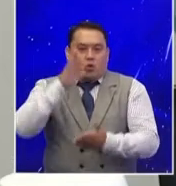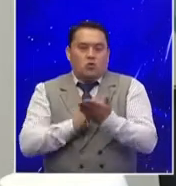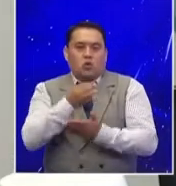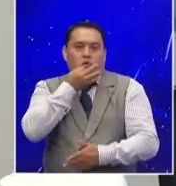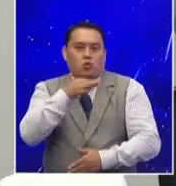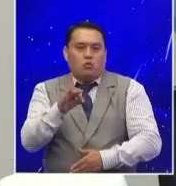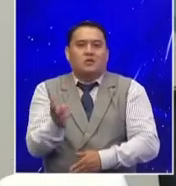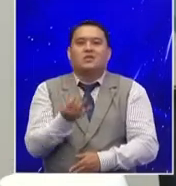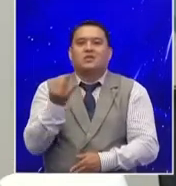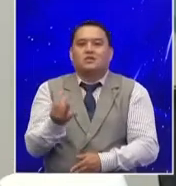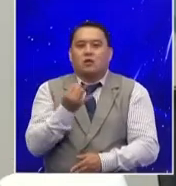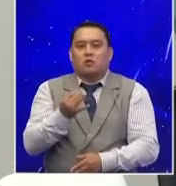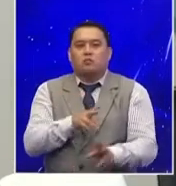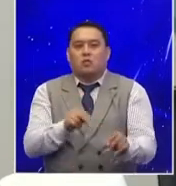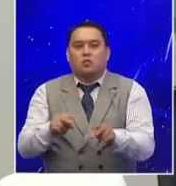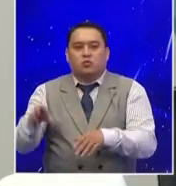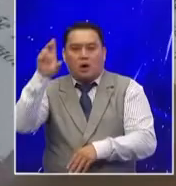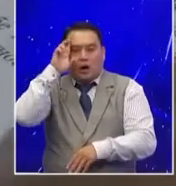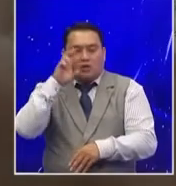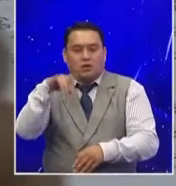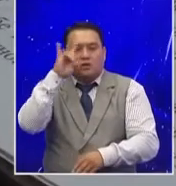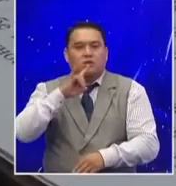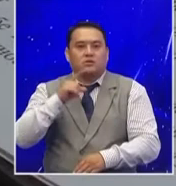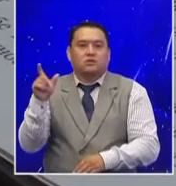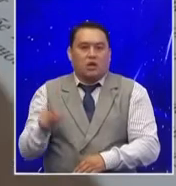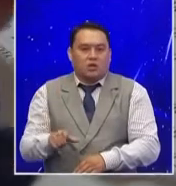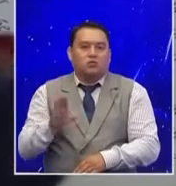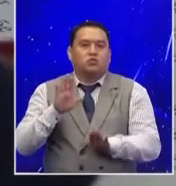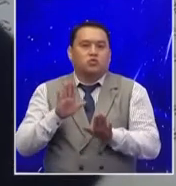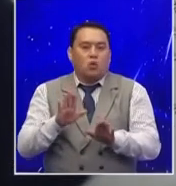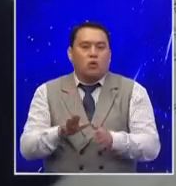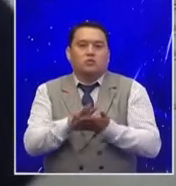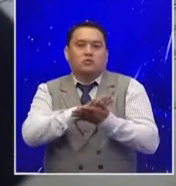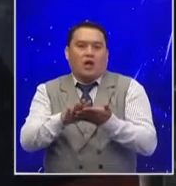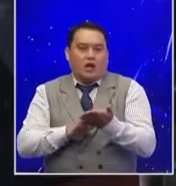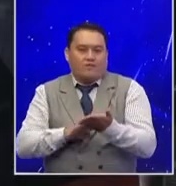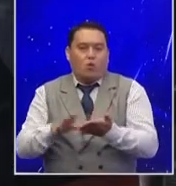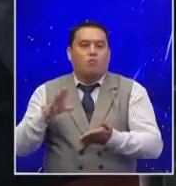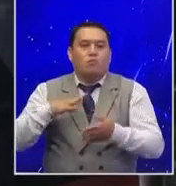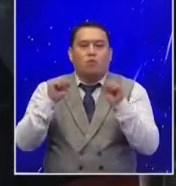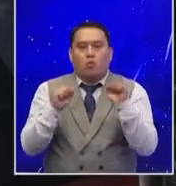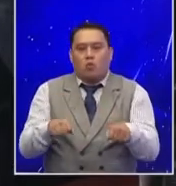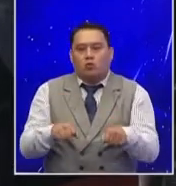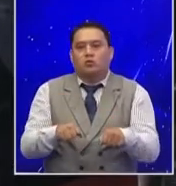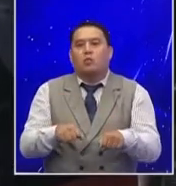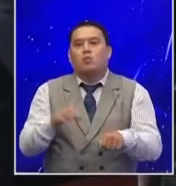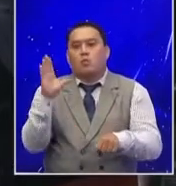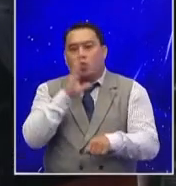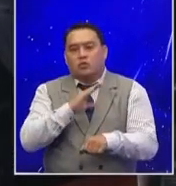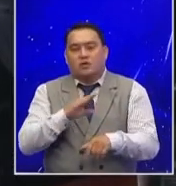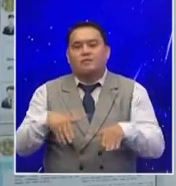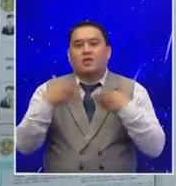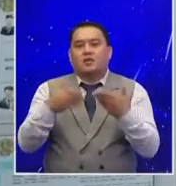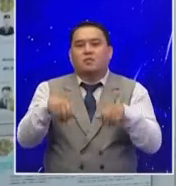любой заинтересованный в благополучии страны казахстанец. Для этого достаточно подать онлайн-заявку, и претенденту доступно вакантное